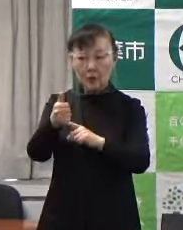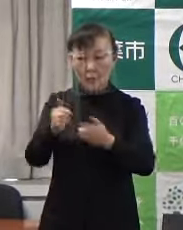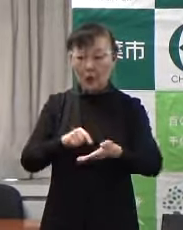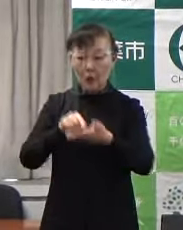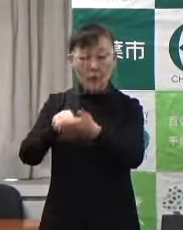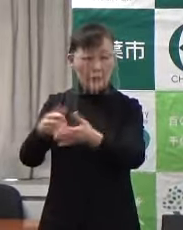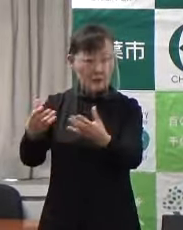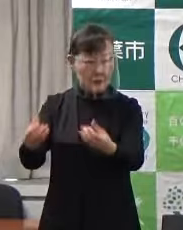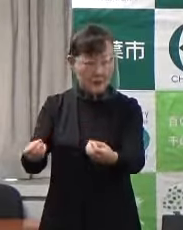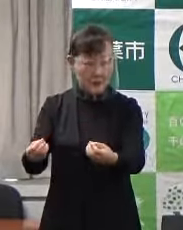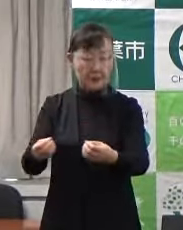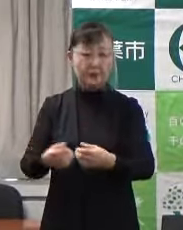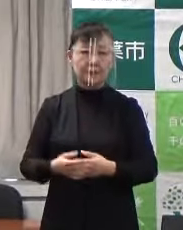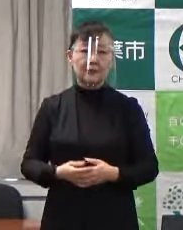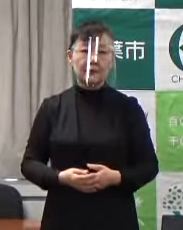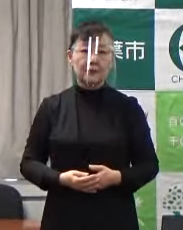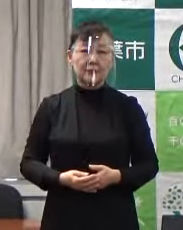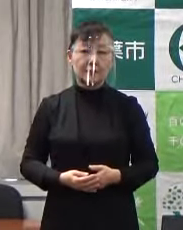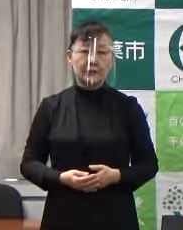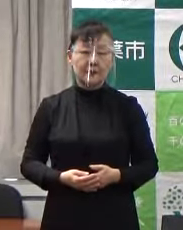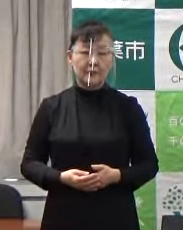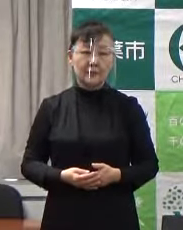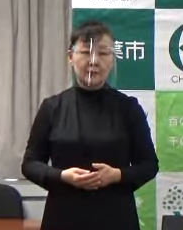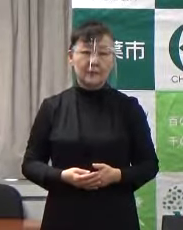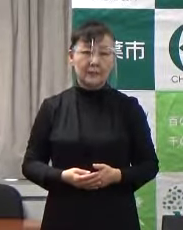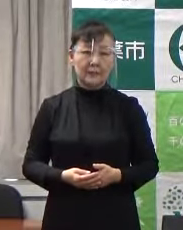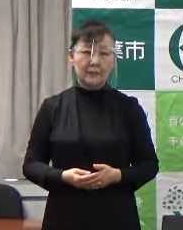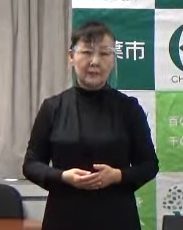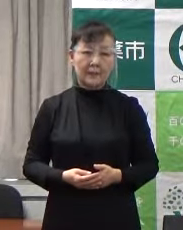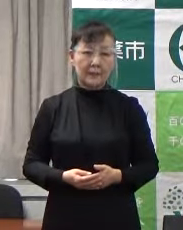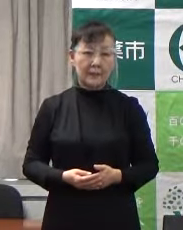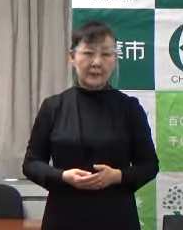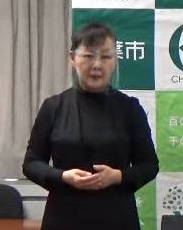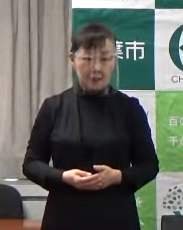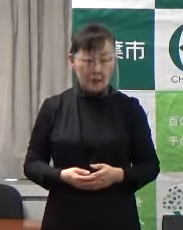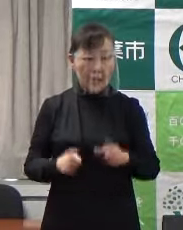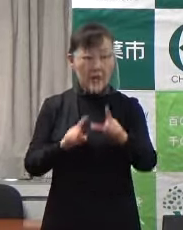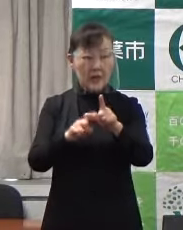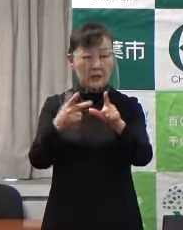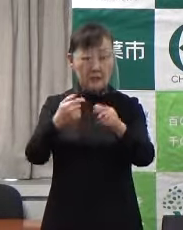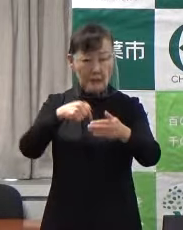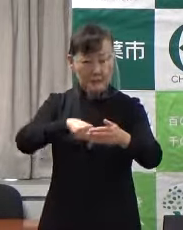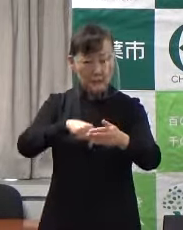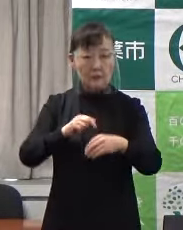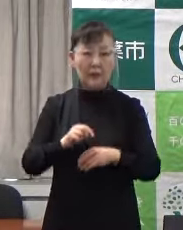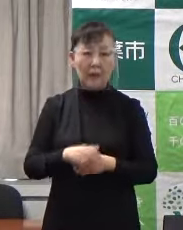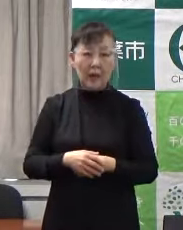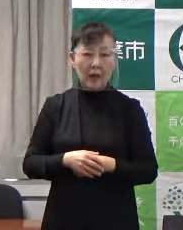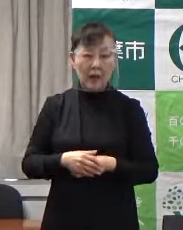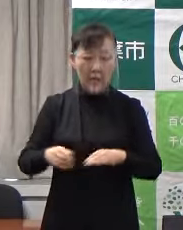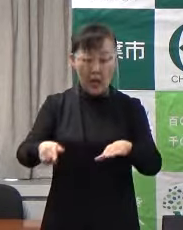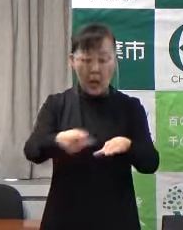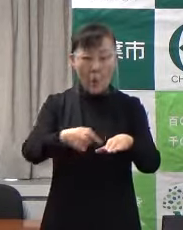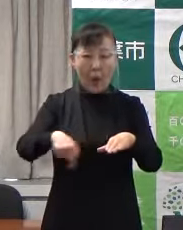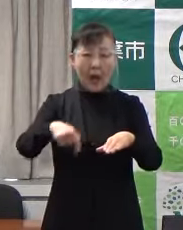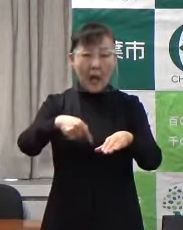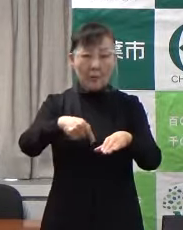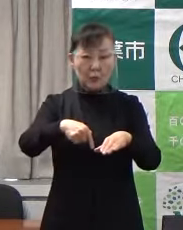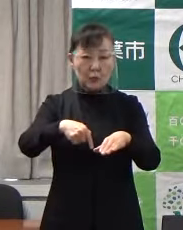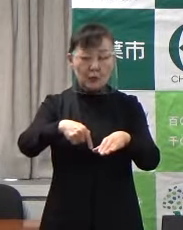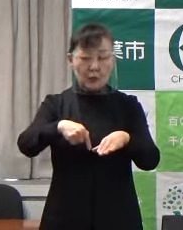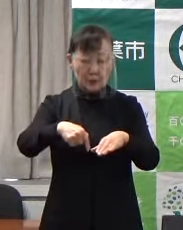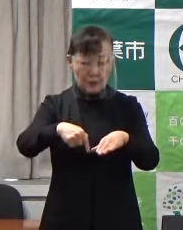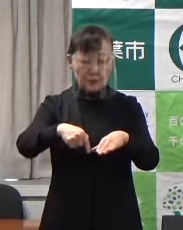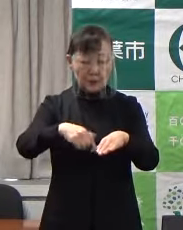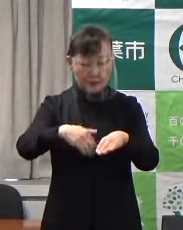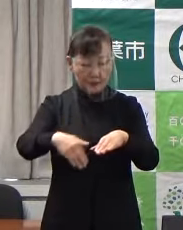要望書については多分今年も要望書、吉岡道路局長のところにも、お出しをさせていただいておりますけれども、これは千葉市にとってはですね、その湾岸部の